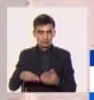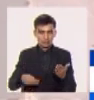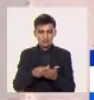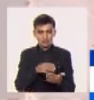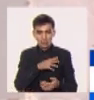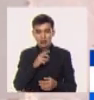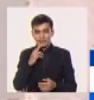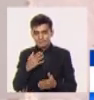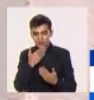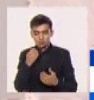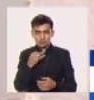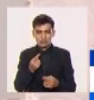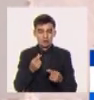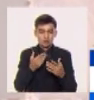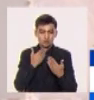ни квартиры, ни денег.